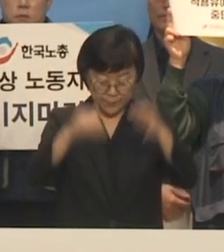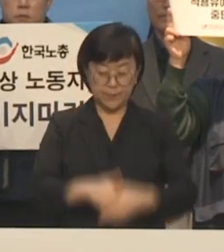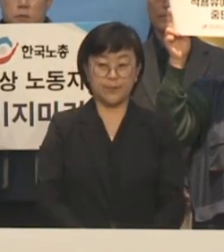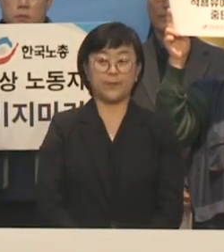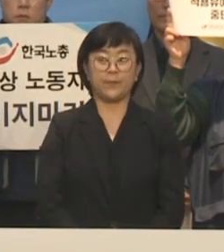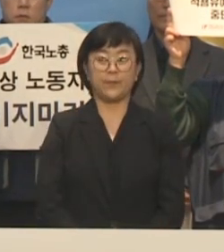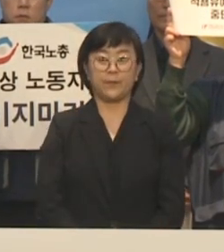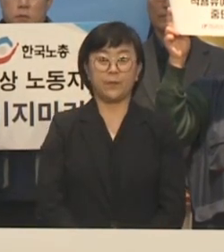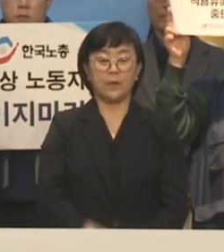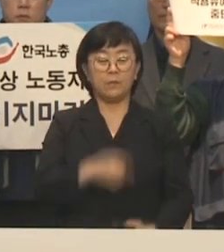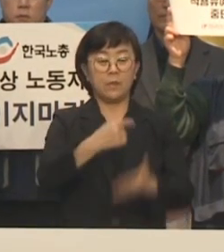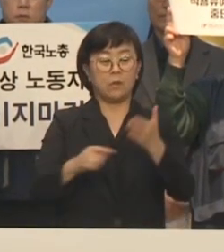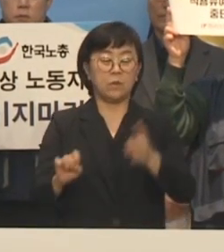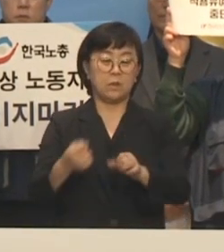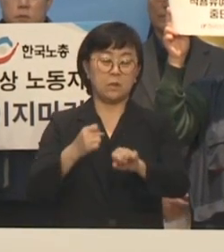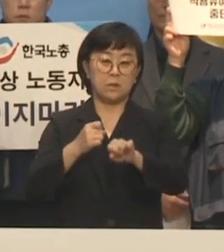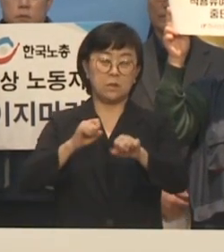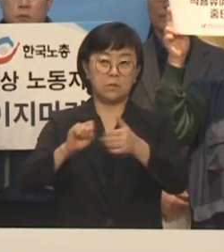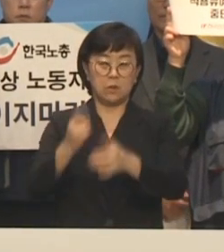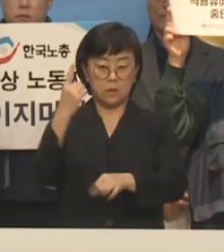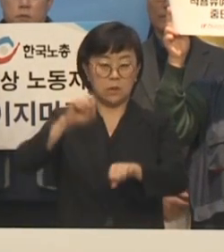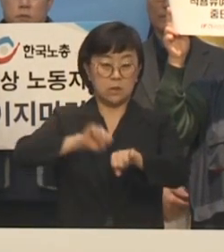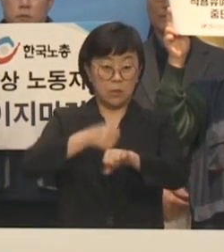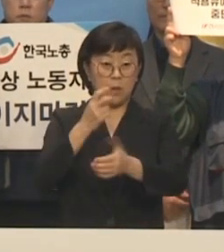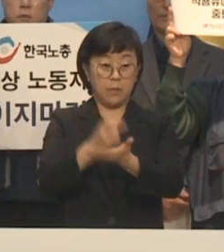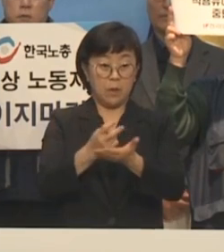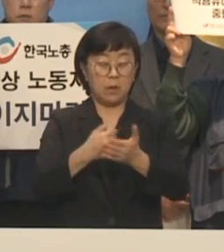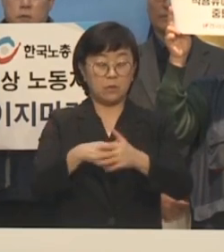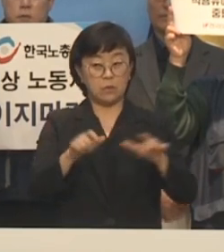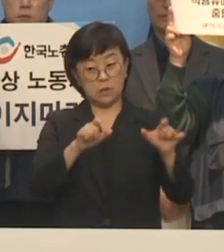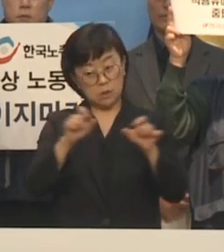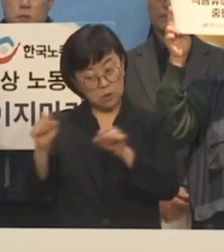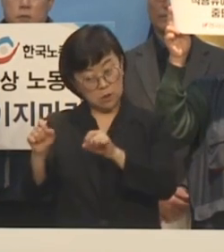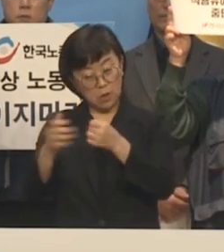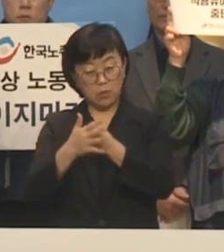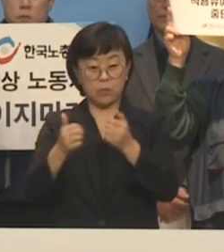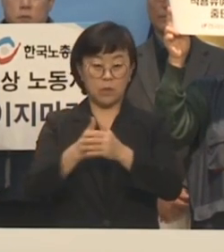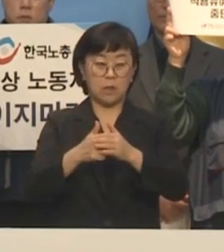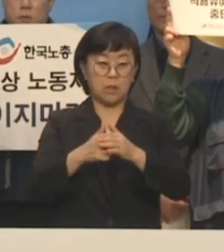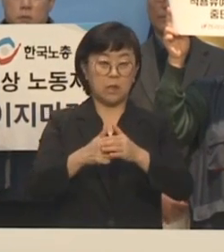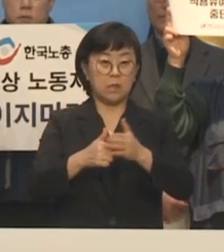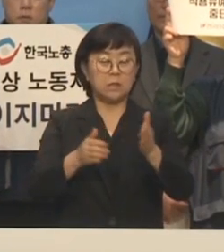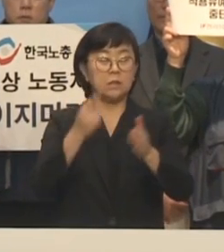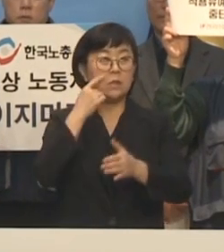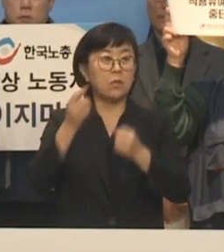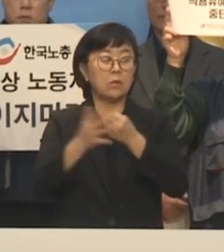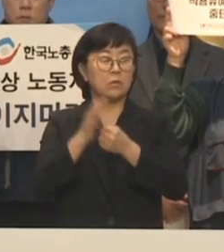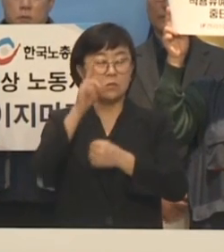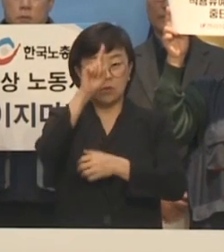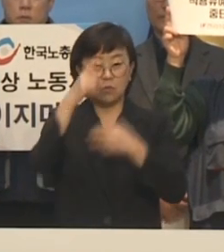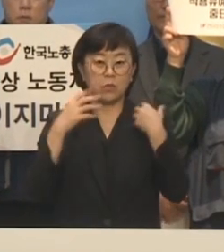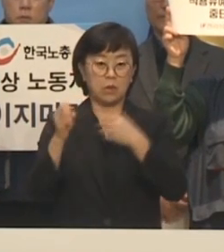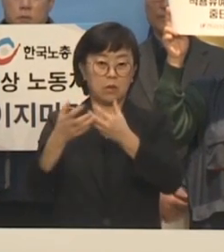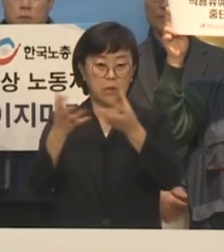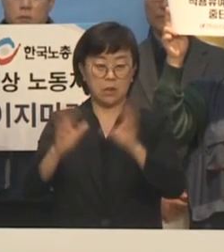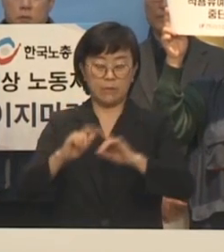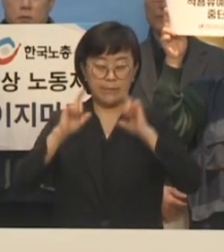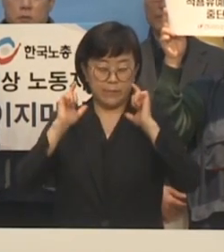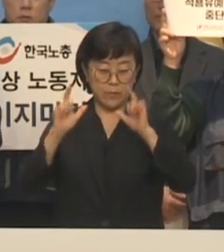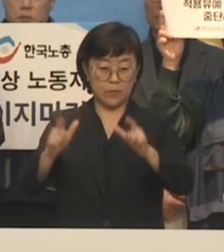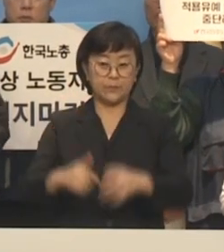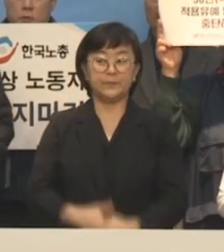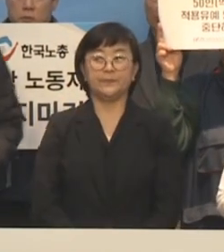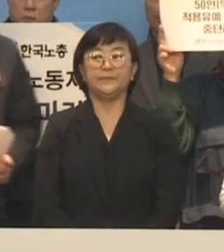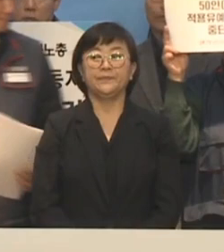것입니다. 중대재해처벌법 적용 유예를 시도하는 정부와 여당에 강력한 경고의 메시지를 보냅니다.